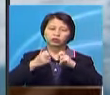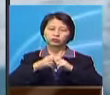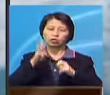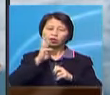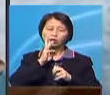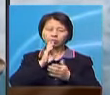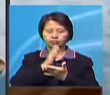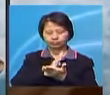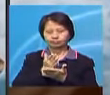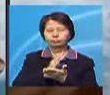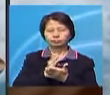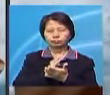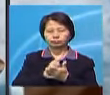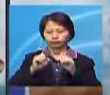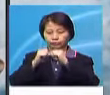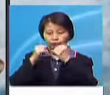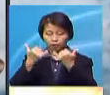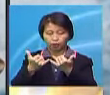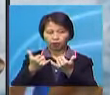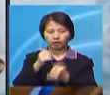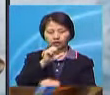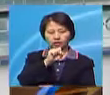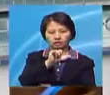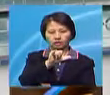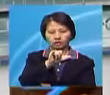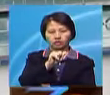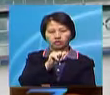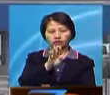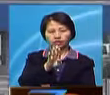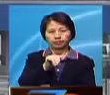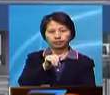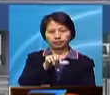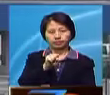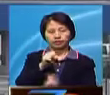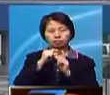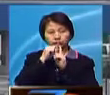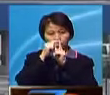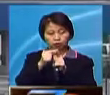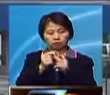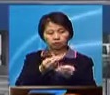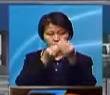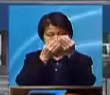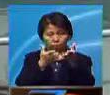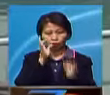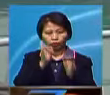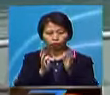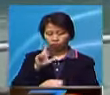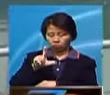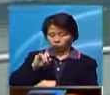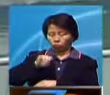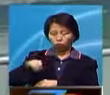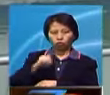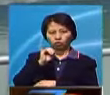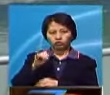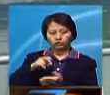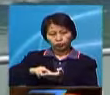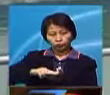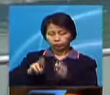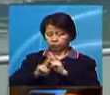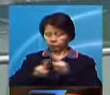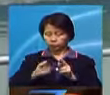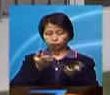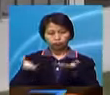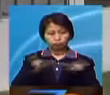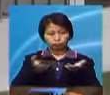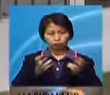air sementara. Syarikat Bekalan Air Selangor Siam Berhad Syabas Am 1 kenyataan maklumkan walaupun loji rawatan air yang menyediakan